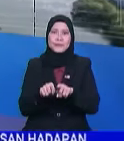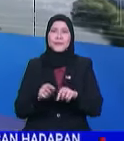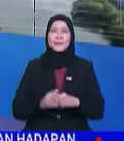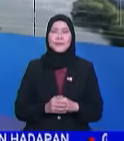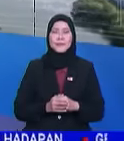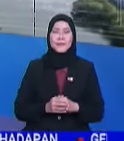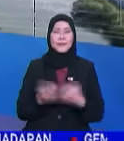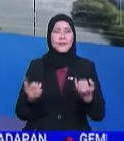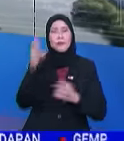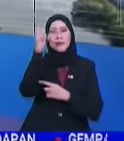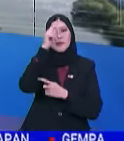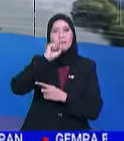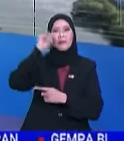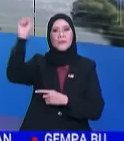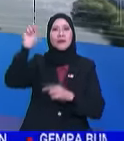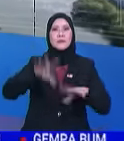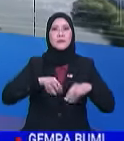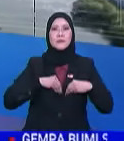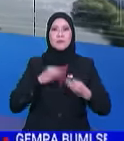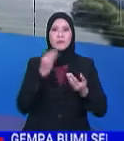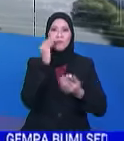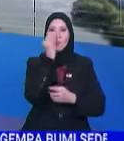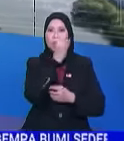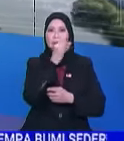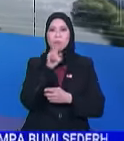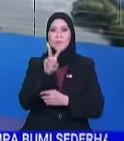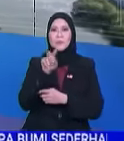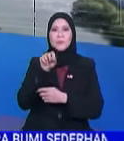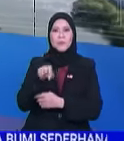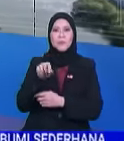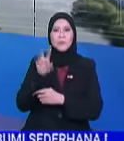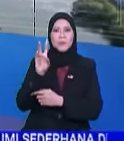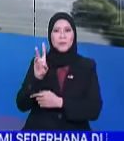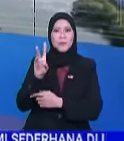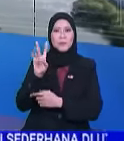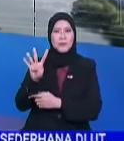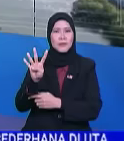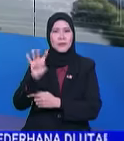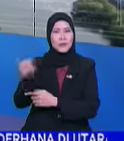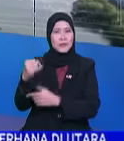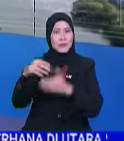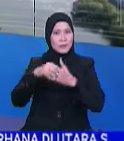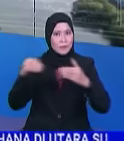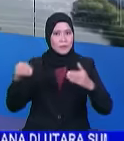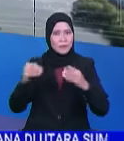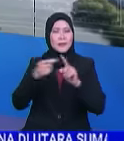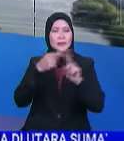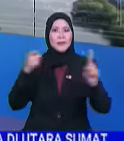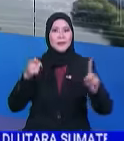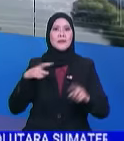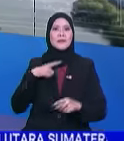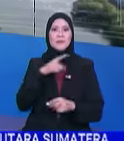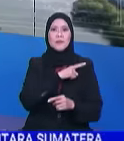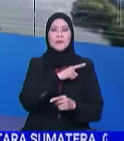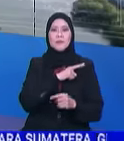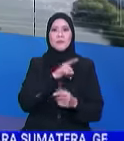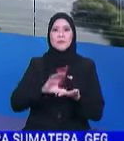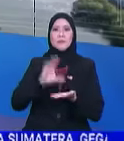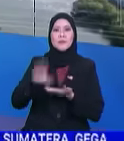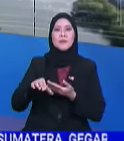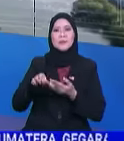Kerajaan Sabah hari ini menerima bayaran dividen berjumlah 2.74 juta ringgit daripada Lembaga